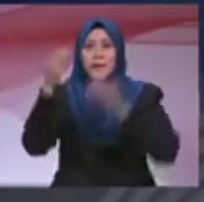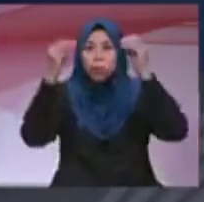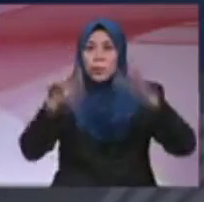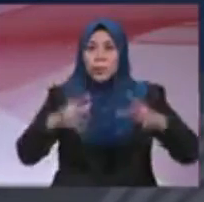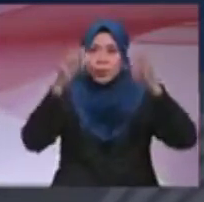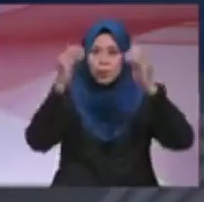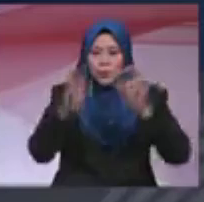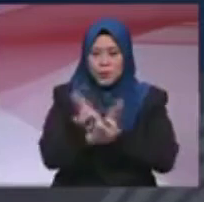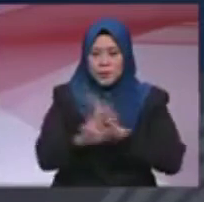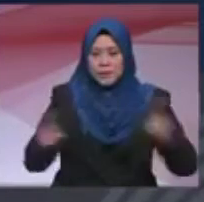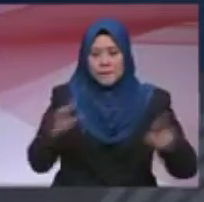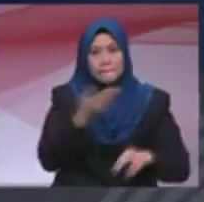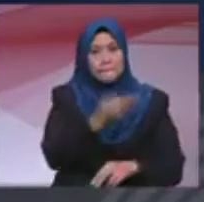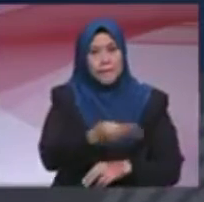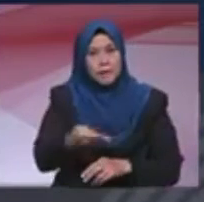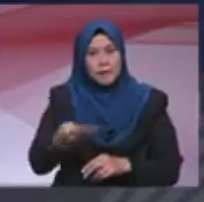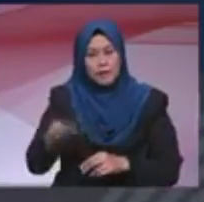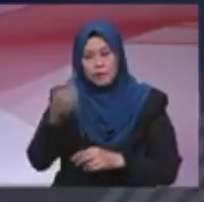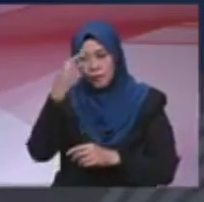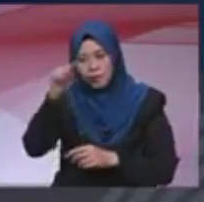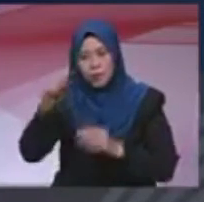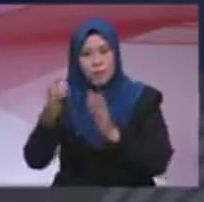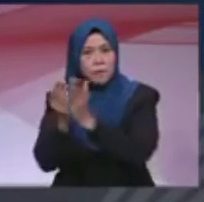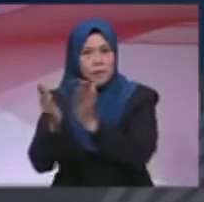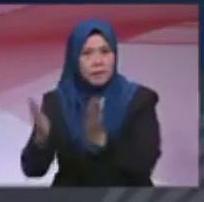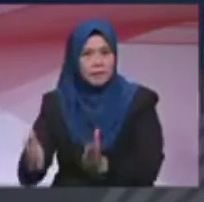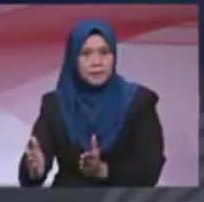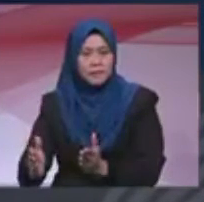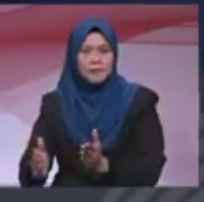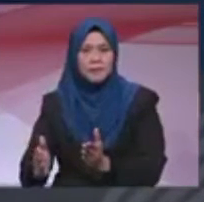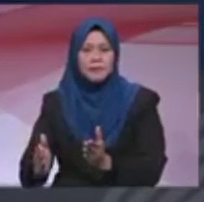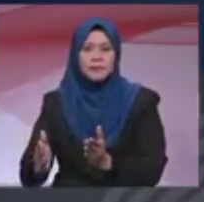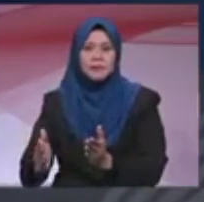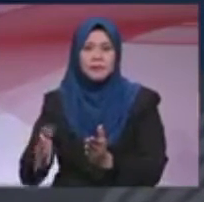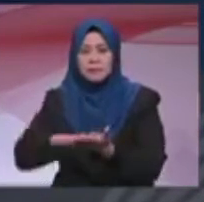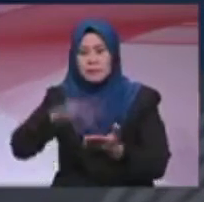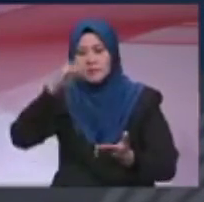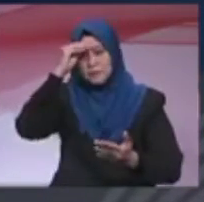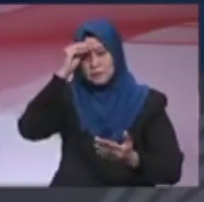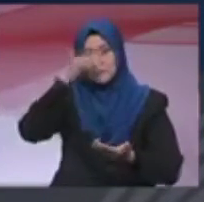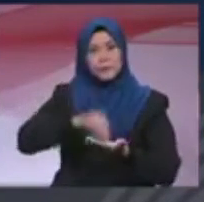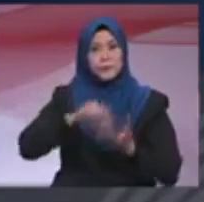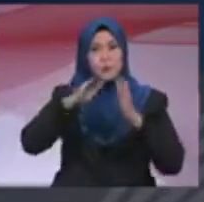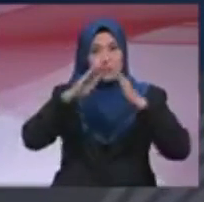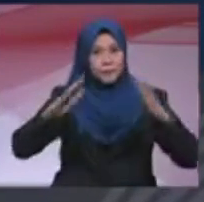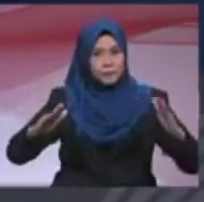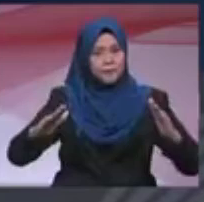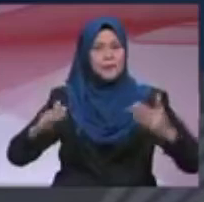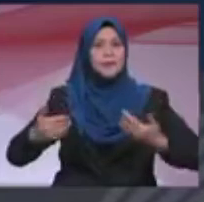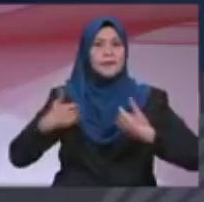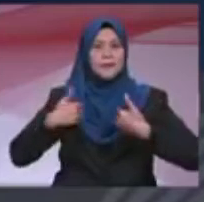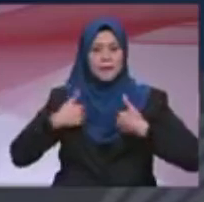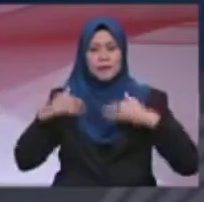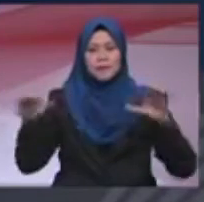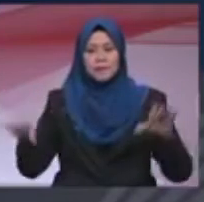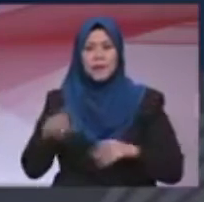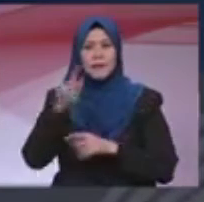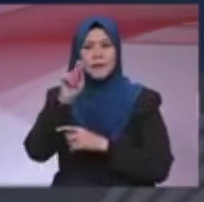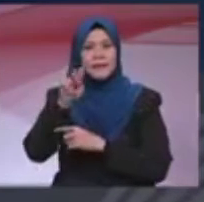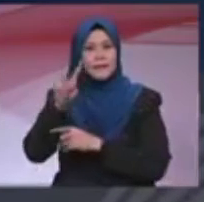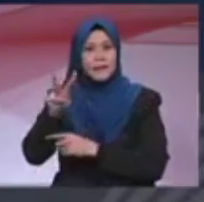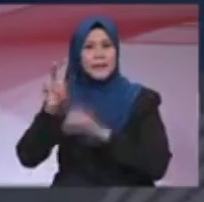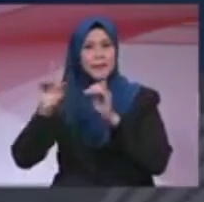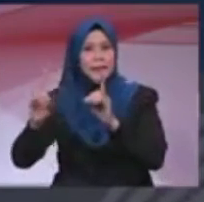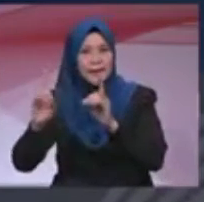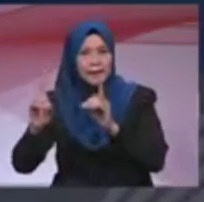guru-guru menyediakan bahan-bahan untuk murid melaksanakan pembelajaran di rumah. Ada juga kita laksanakan TV pendidikan